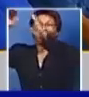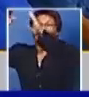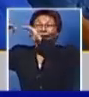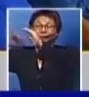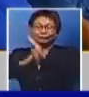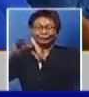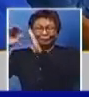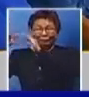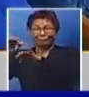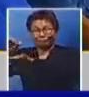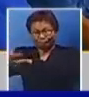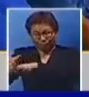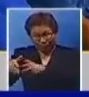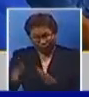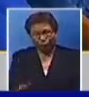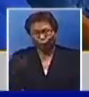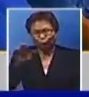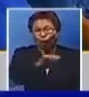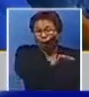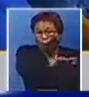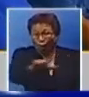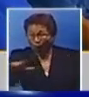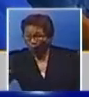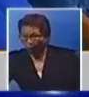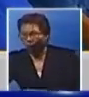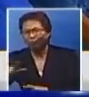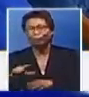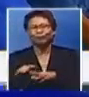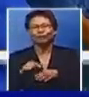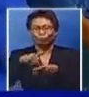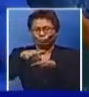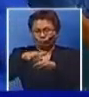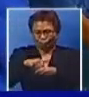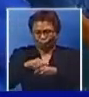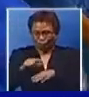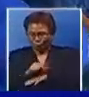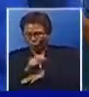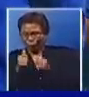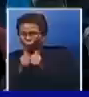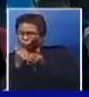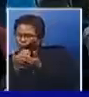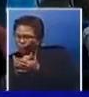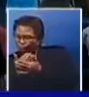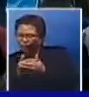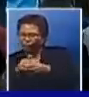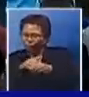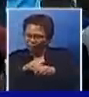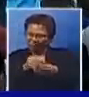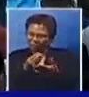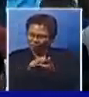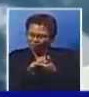penoka sekalian supaya dapat menggunakan insentif ini dengan sebaik mungkin.